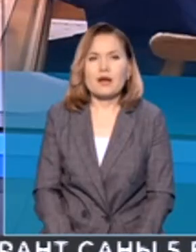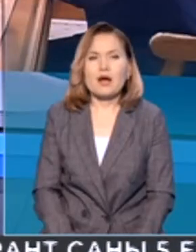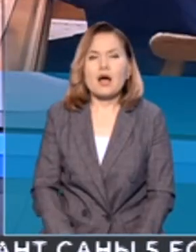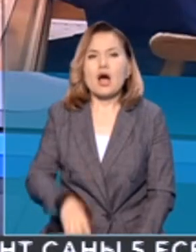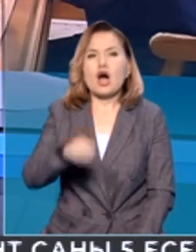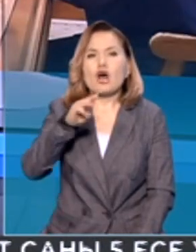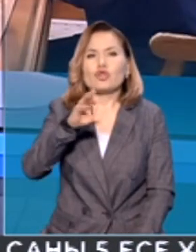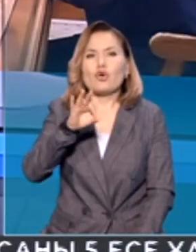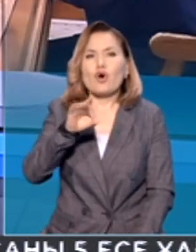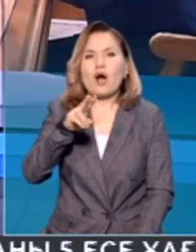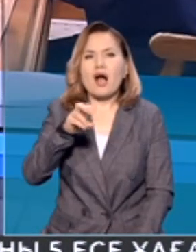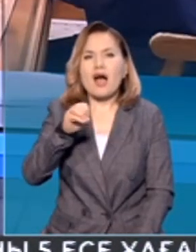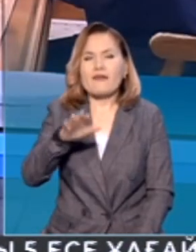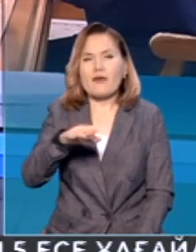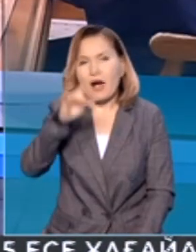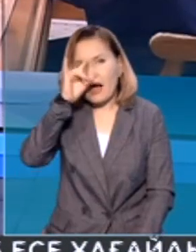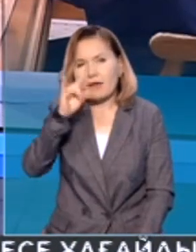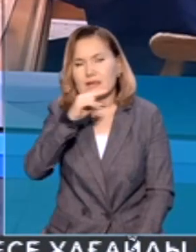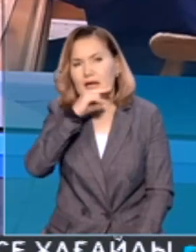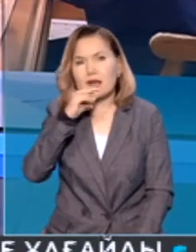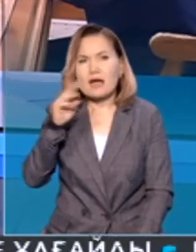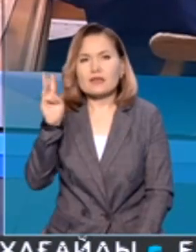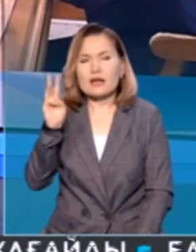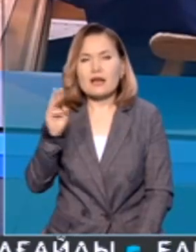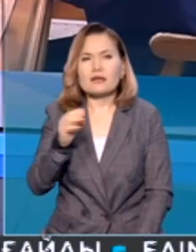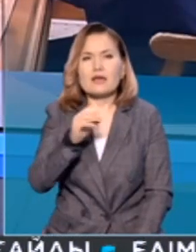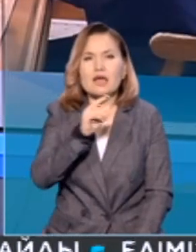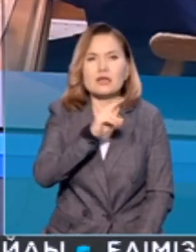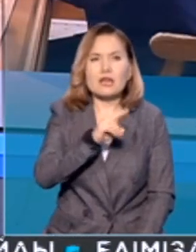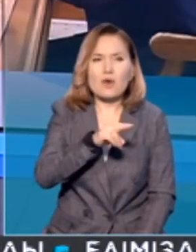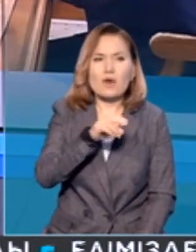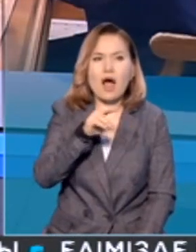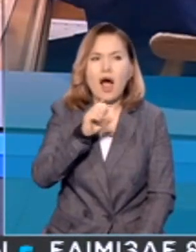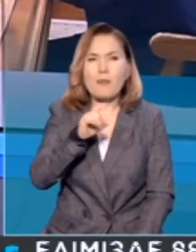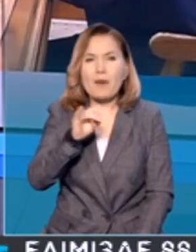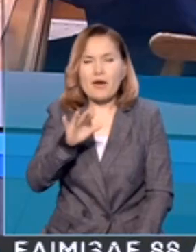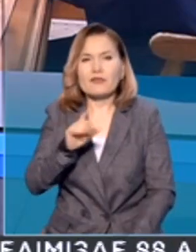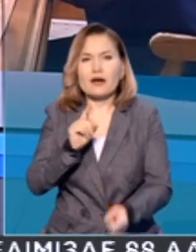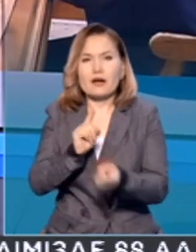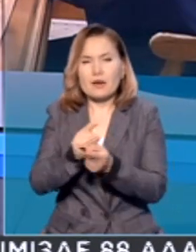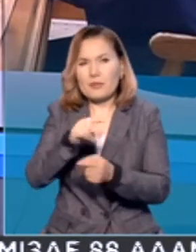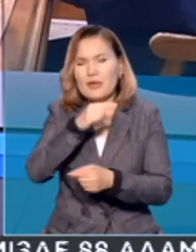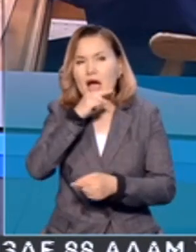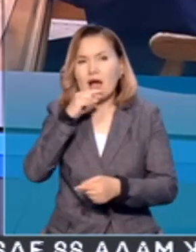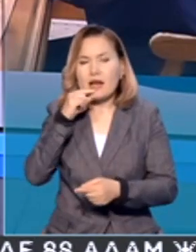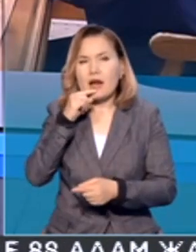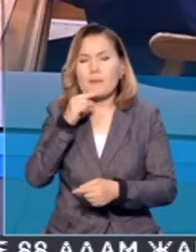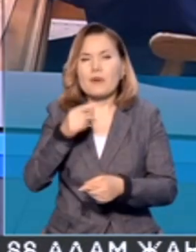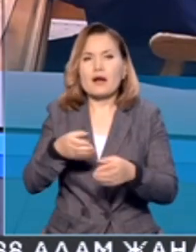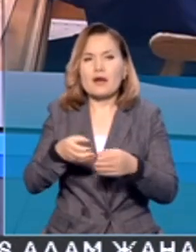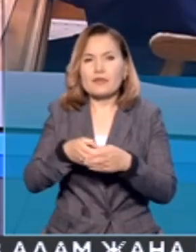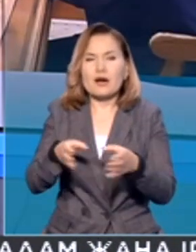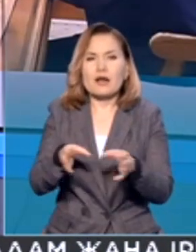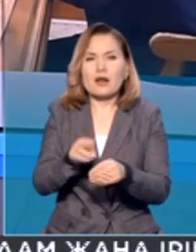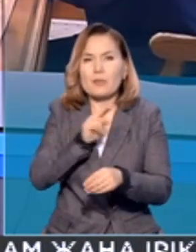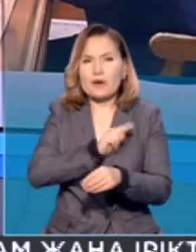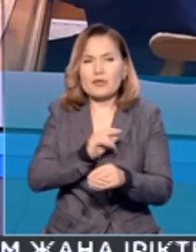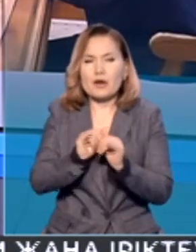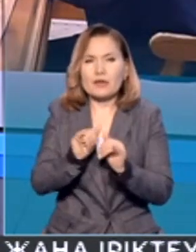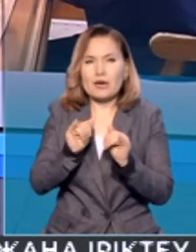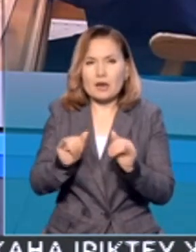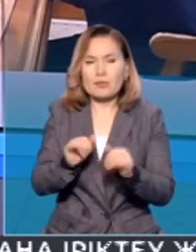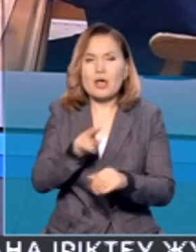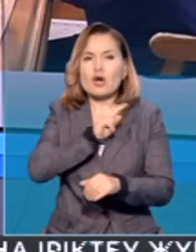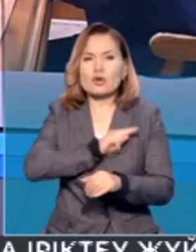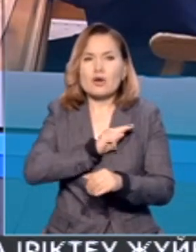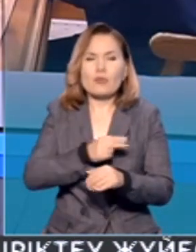Қасым-Жомарт Тоқаев Қазақстанның Ресейдегі елшісі Дәурен Абаевты қабылдады. Кездесу барысында мемлекет басшысы Ресей Федерациясының стратегиялық серіктестікті